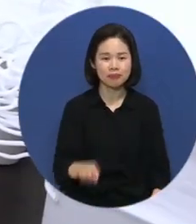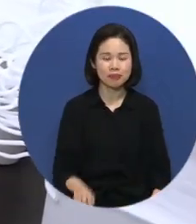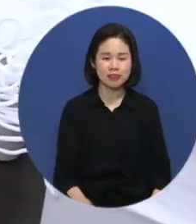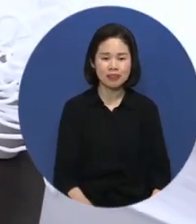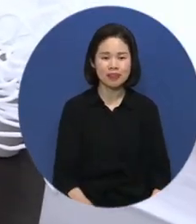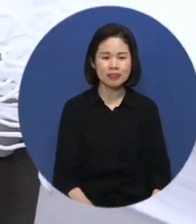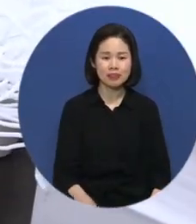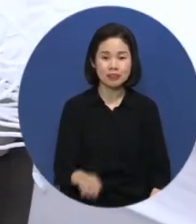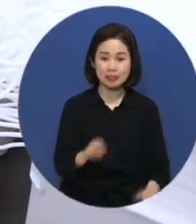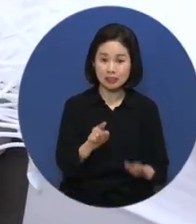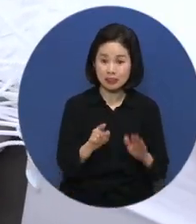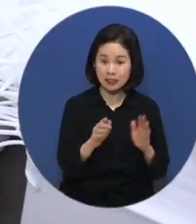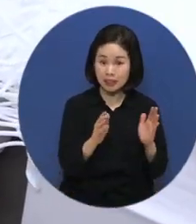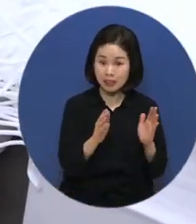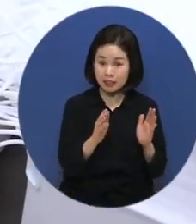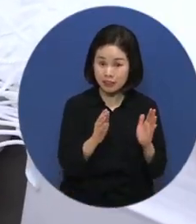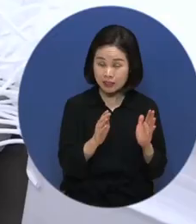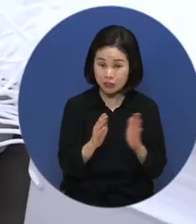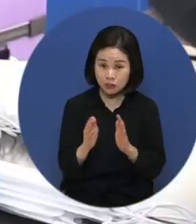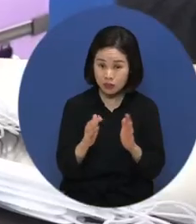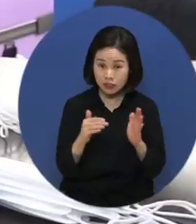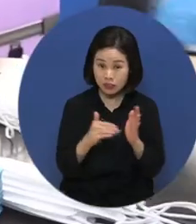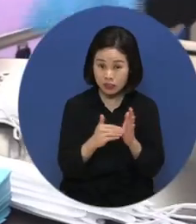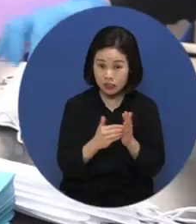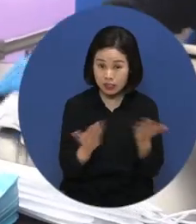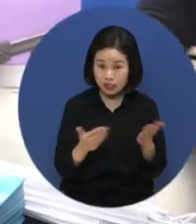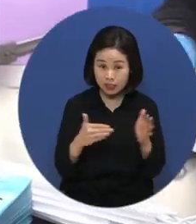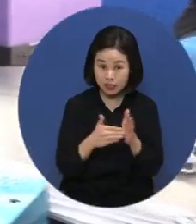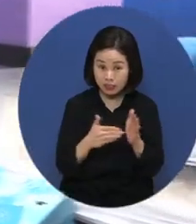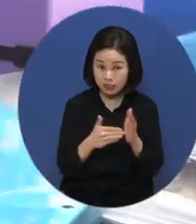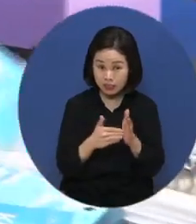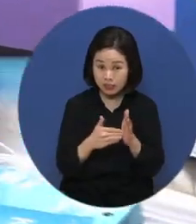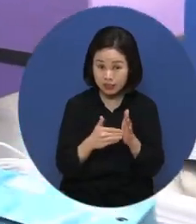작업이 슬슬 마무리가 되는 건가요?